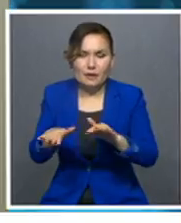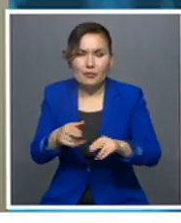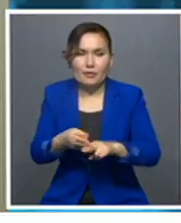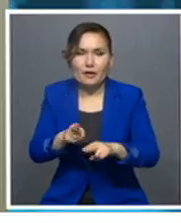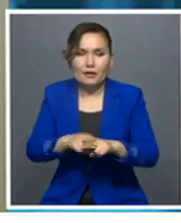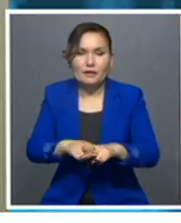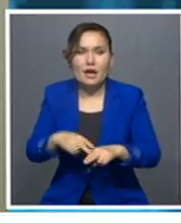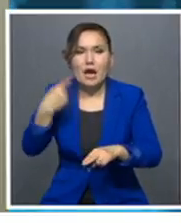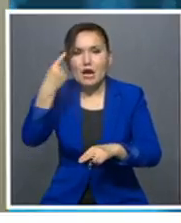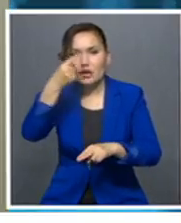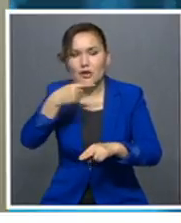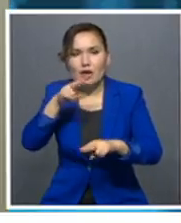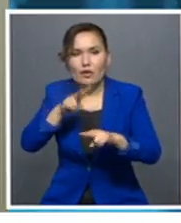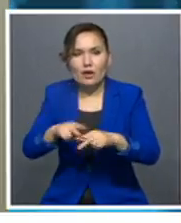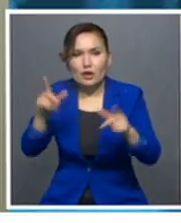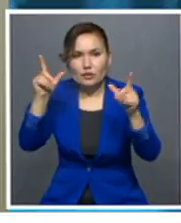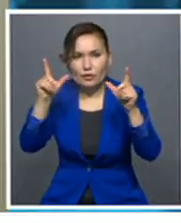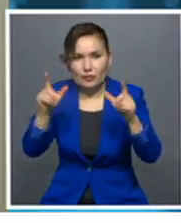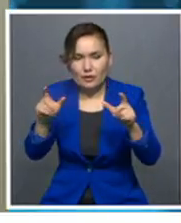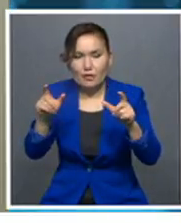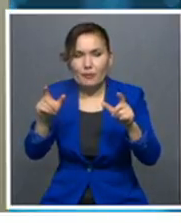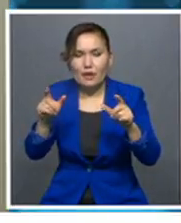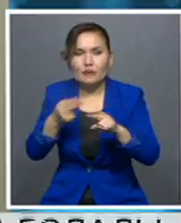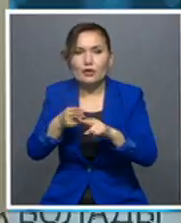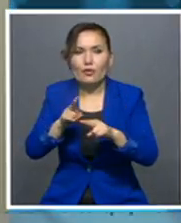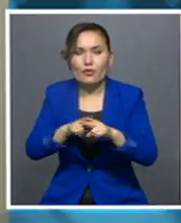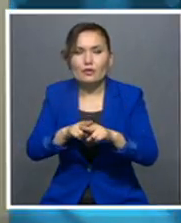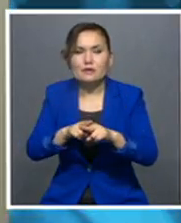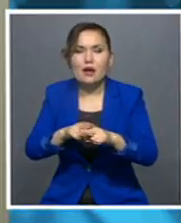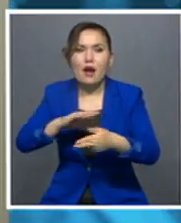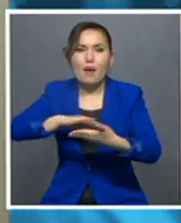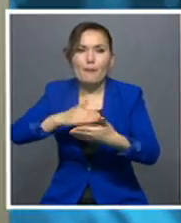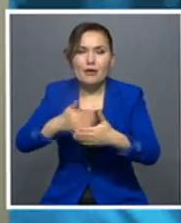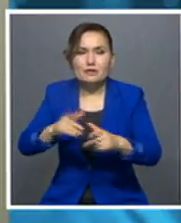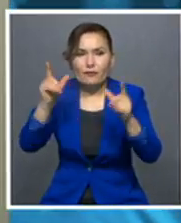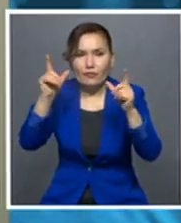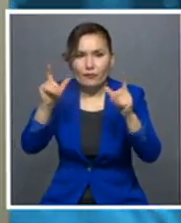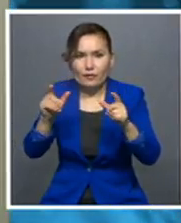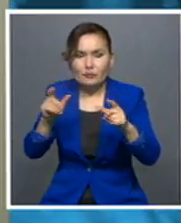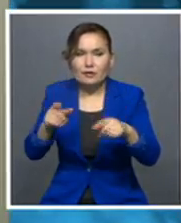жеке куәліктегі фотосурет шектеулерге байланысты әртүрлі болуы мүмкін.